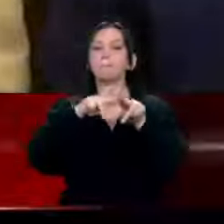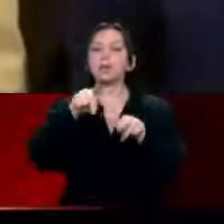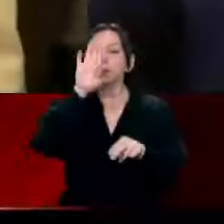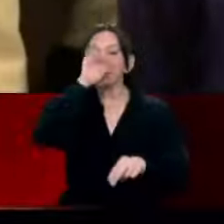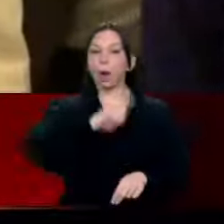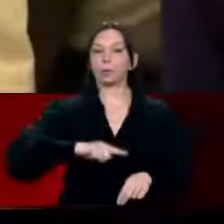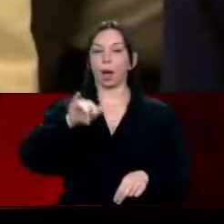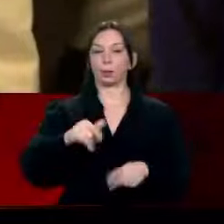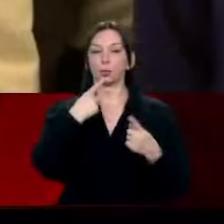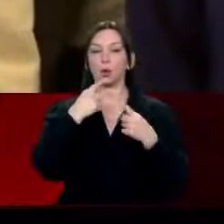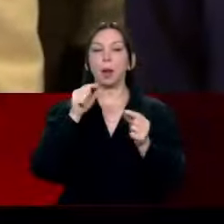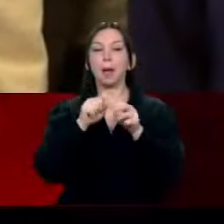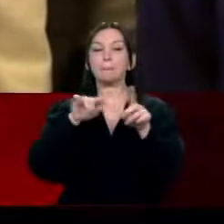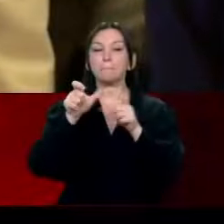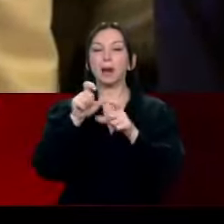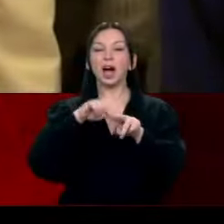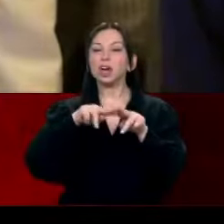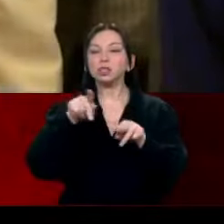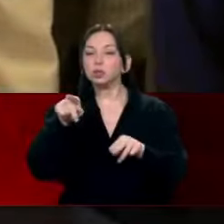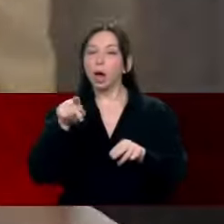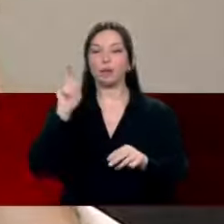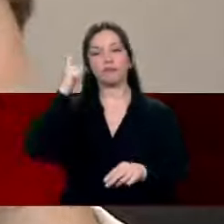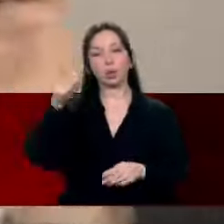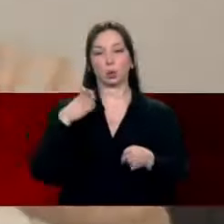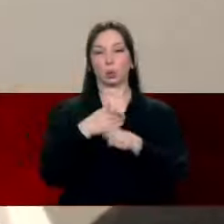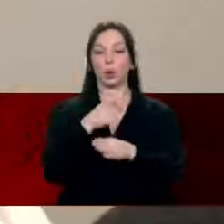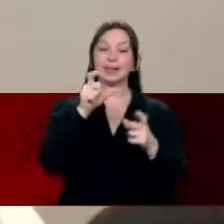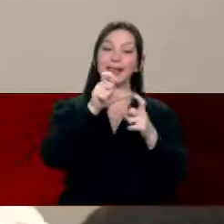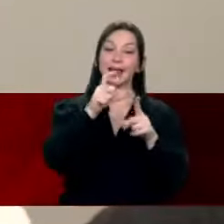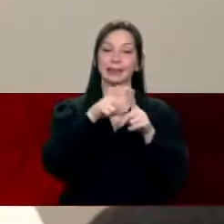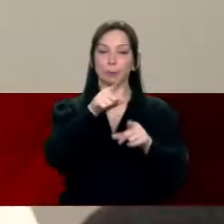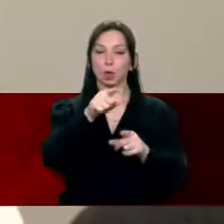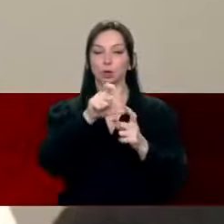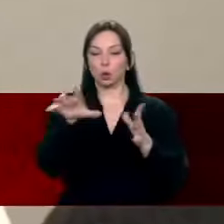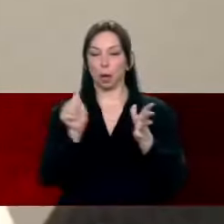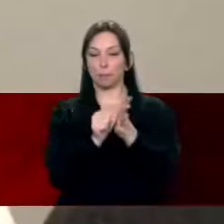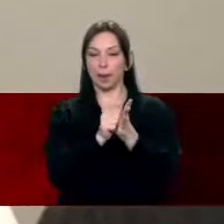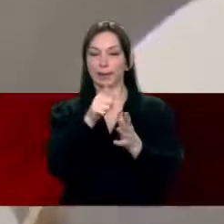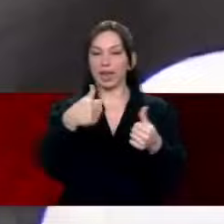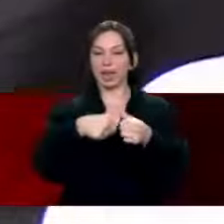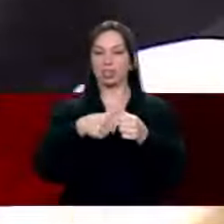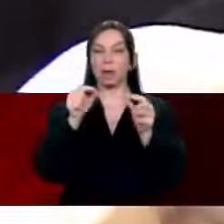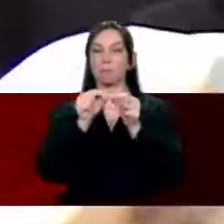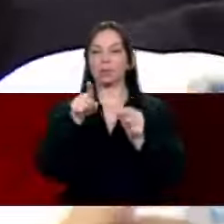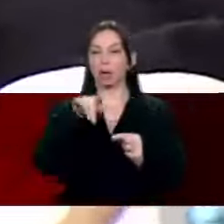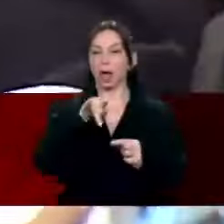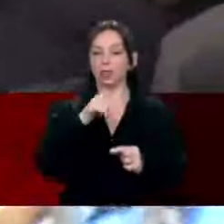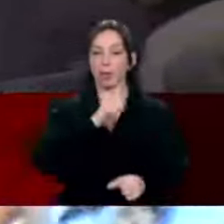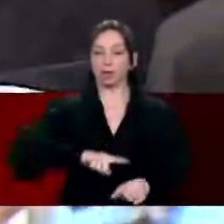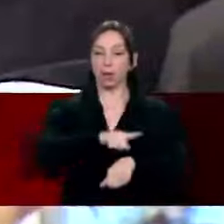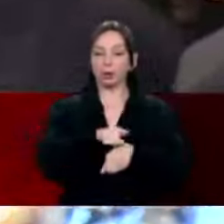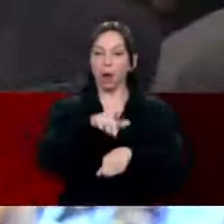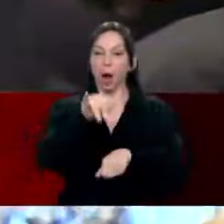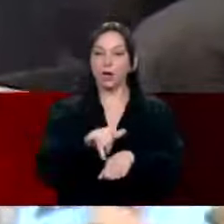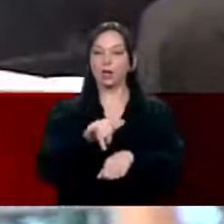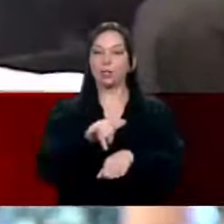vardı. Başak Demirtaş'ın tutumu bence doğruydu. Selahattin Demirtaş da sosyal medya hesabından eşi Başak Demirtaş'ın adaylık süreciyle